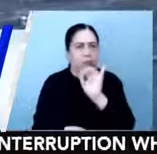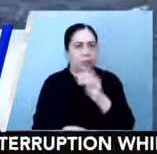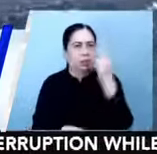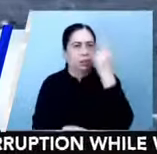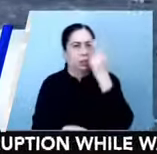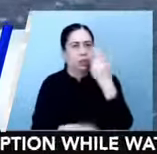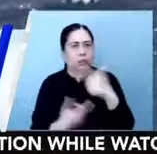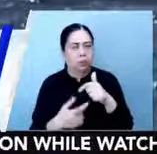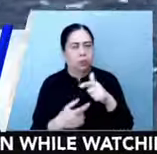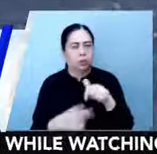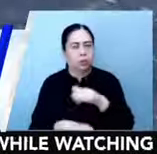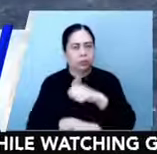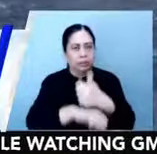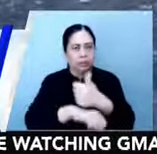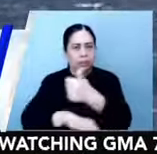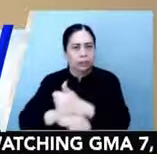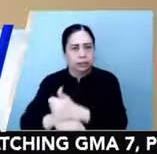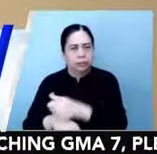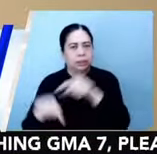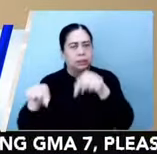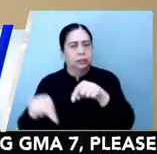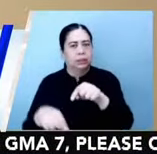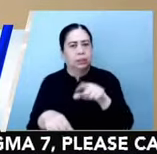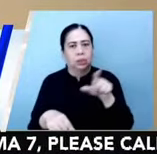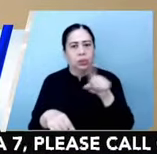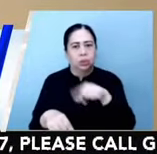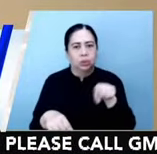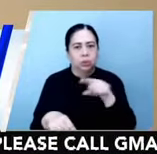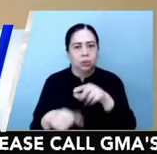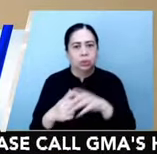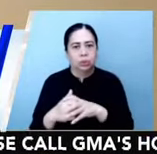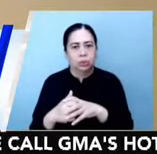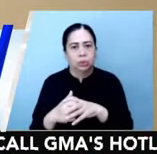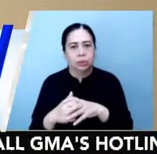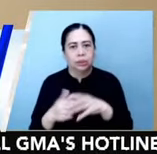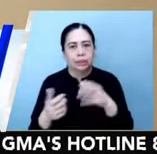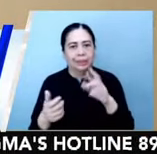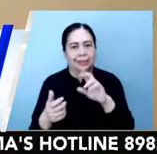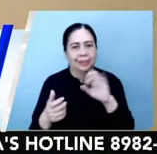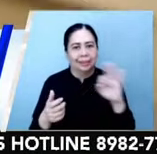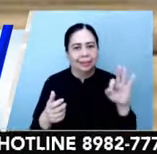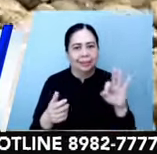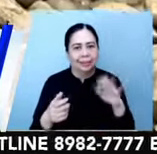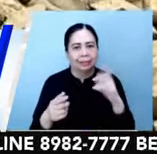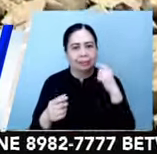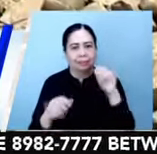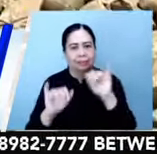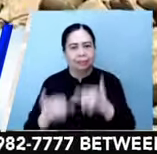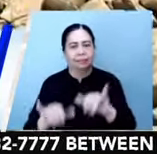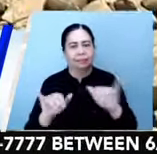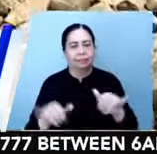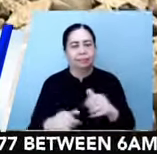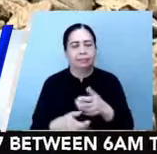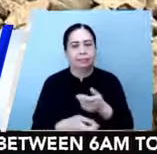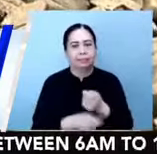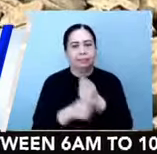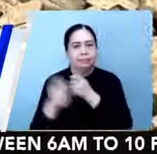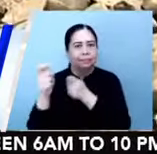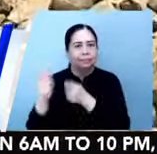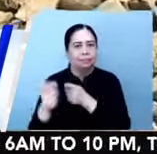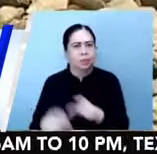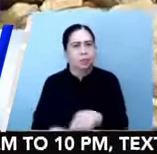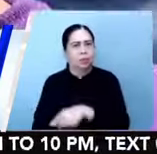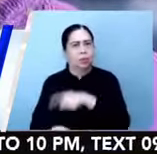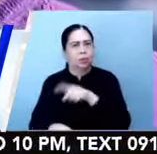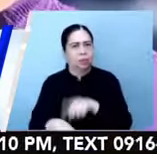strategically identified Rosol Reef as a priority for our FUD laying operation. Sa tagal ng panahong pumapalaot